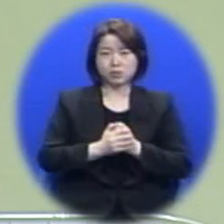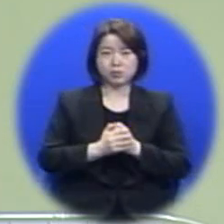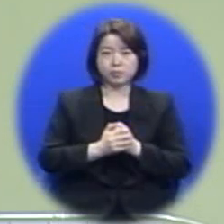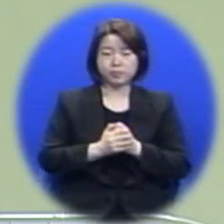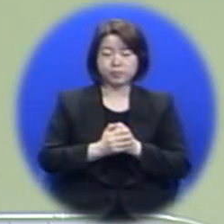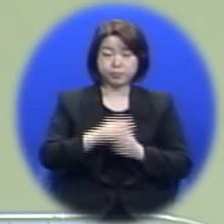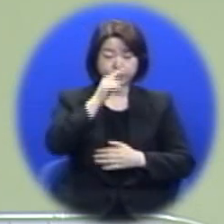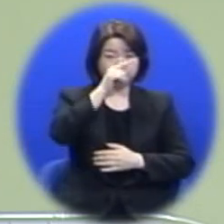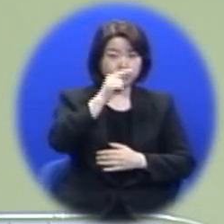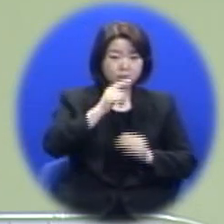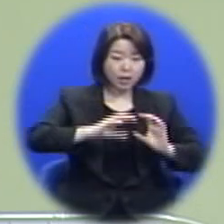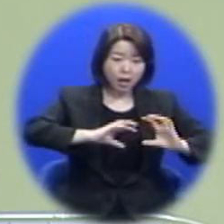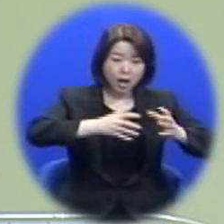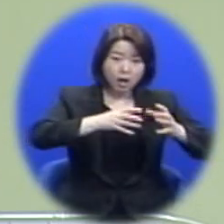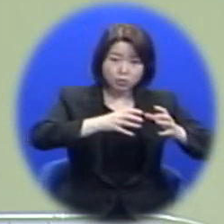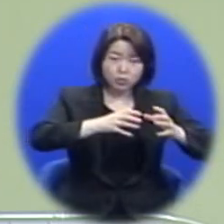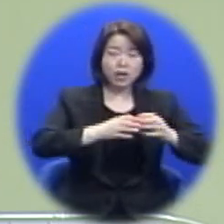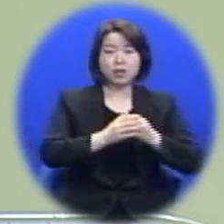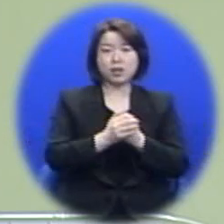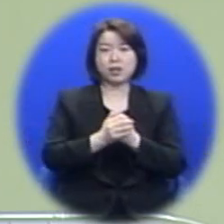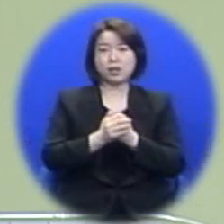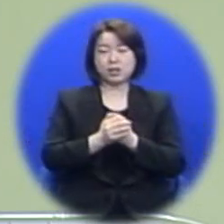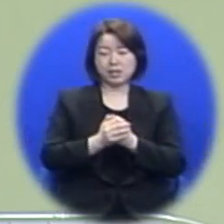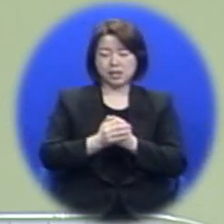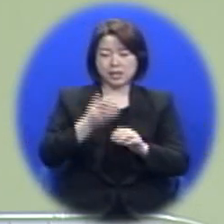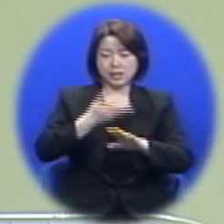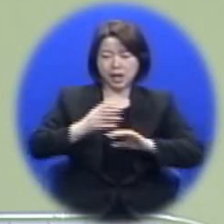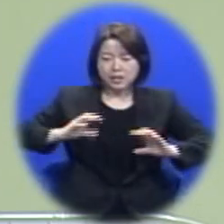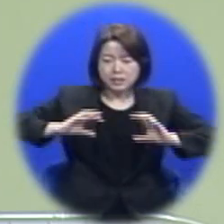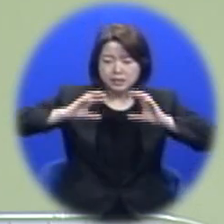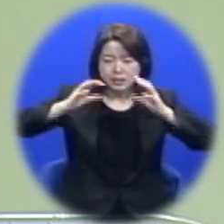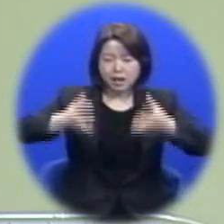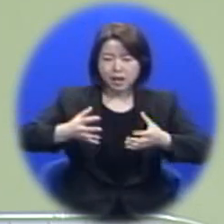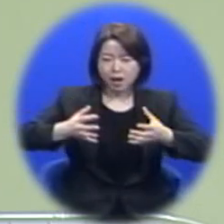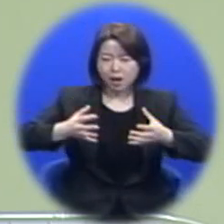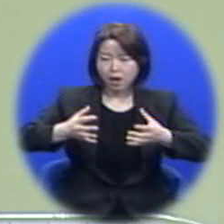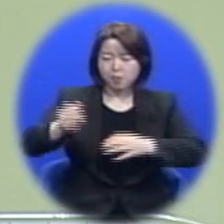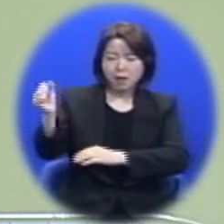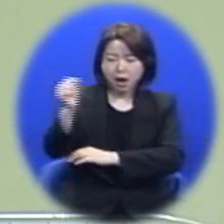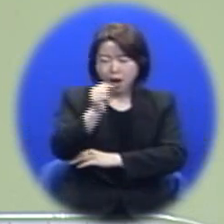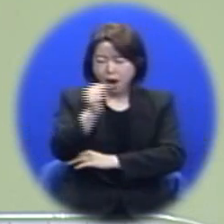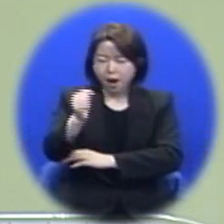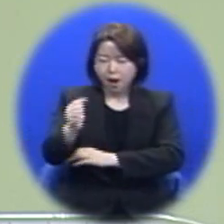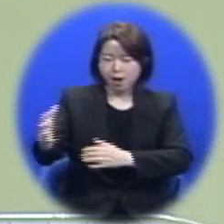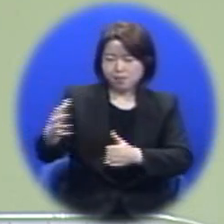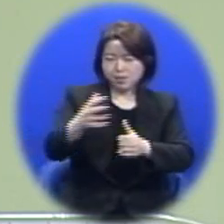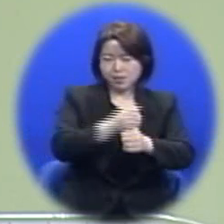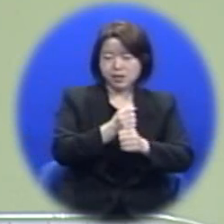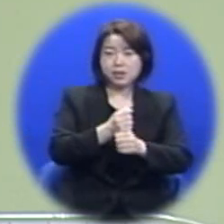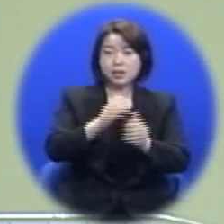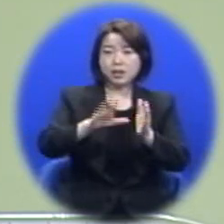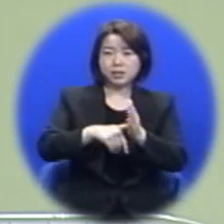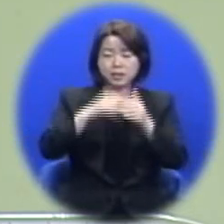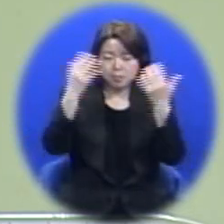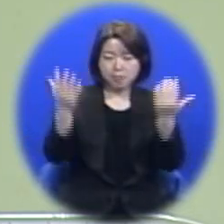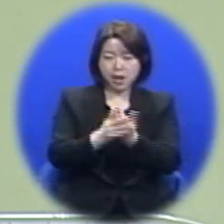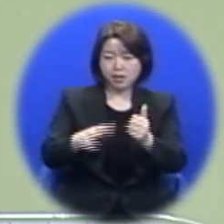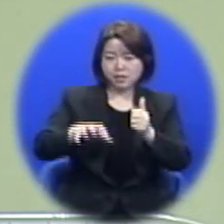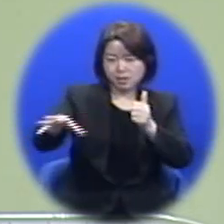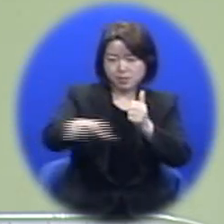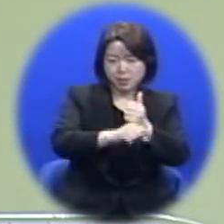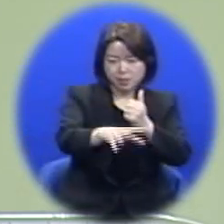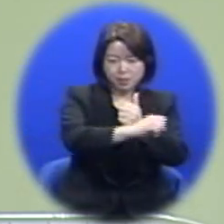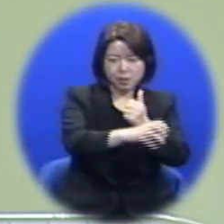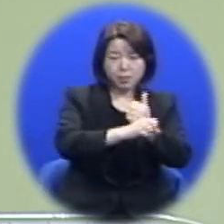국가들이 세계를 좌지우지 할 때 수많은 식민지를 전세계에 2 때